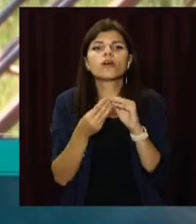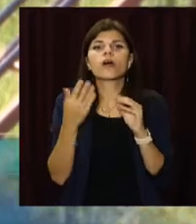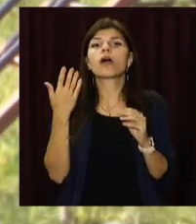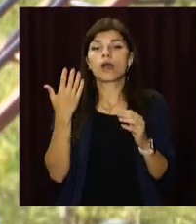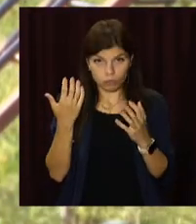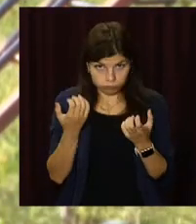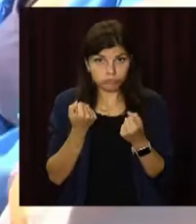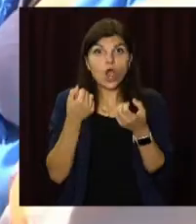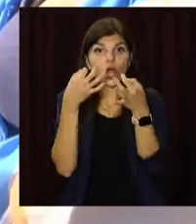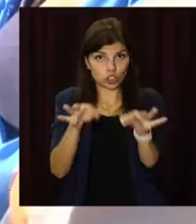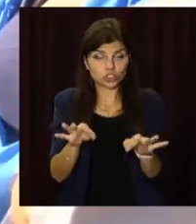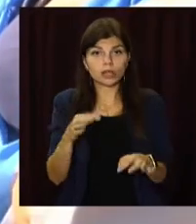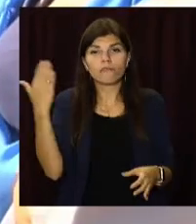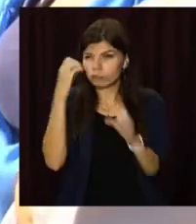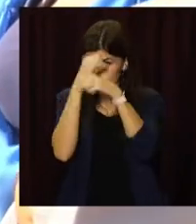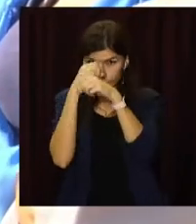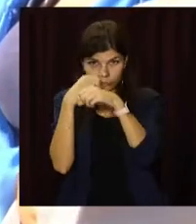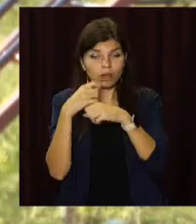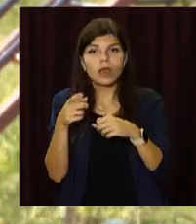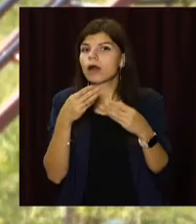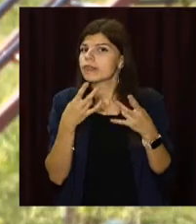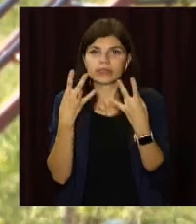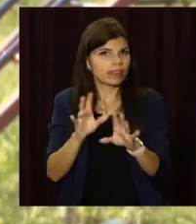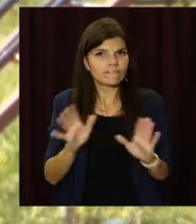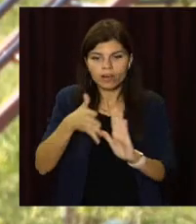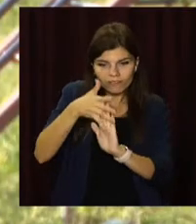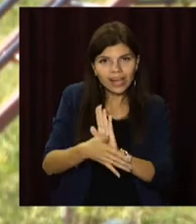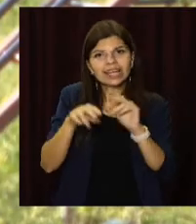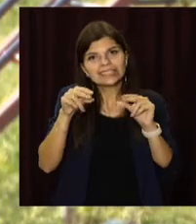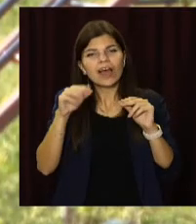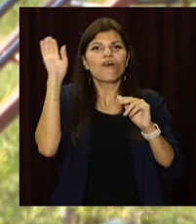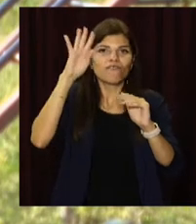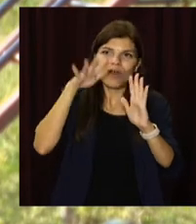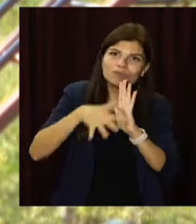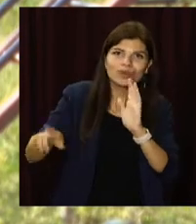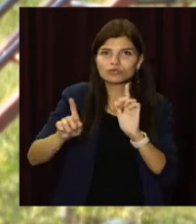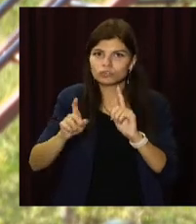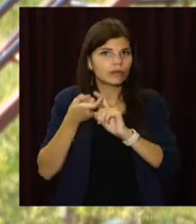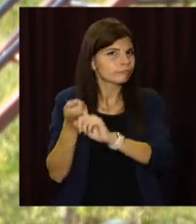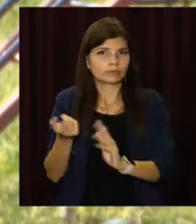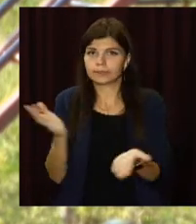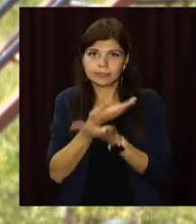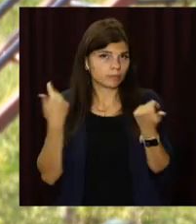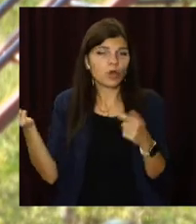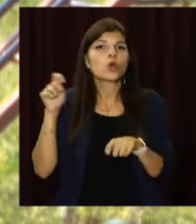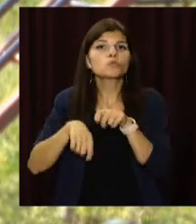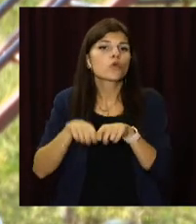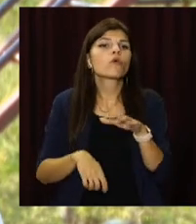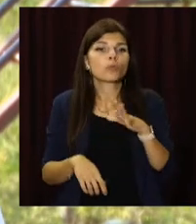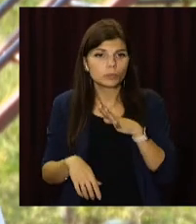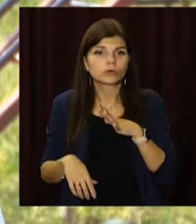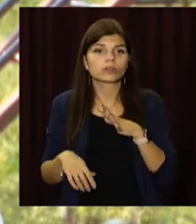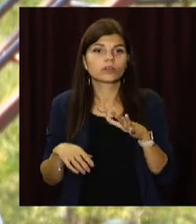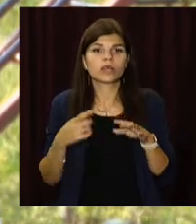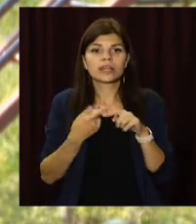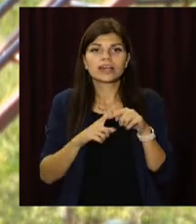санітарної експертизи. Немає впливу ні на ґрунти, ні на навколишнє середовище. Ні на, навіть вони провіряли,